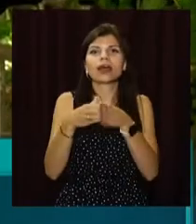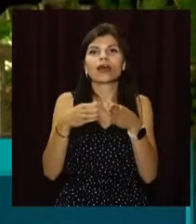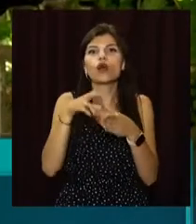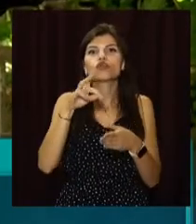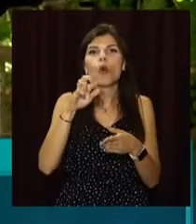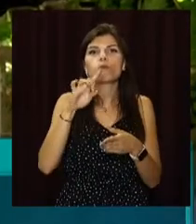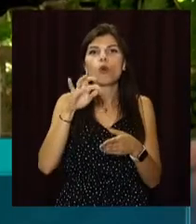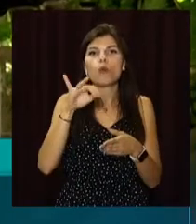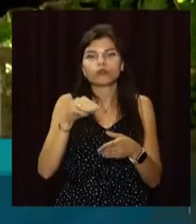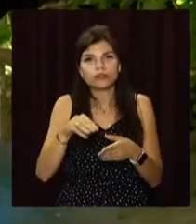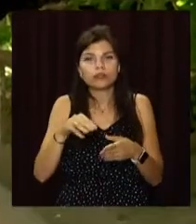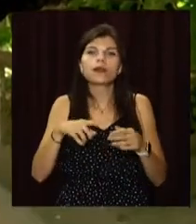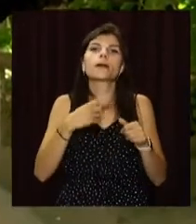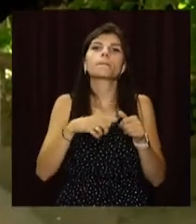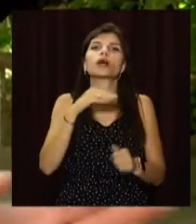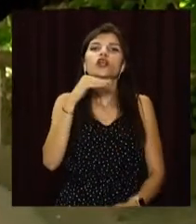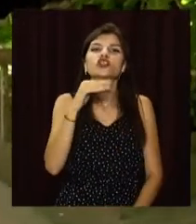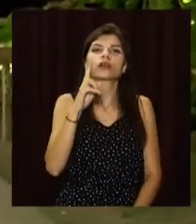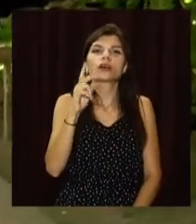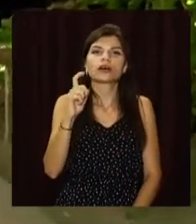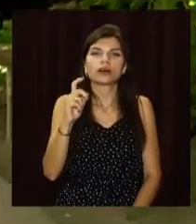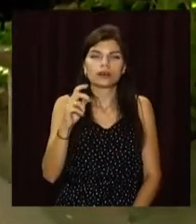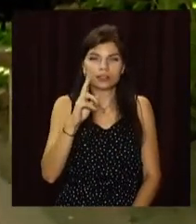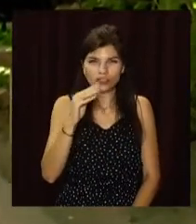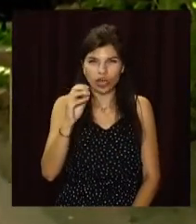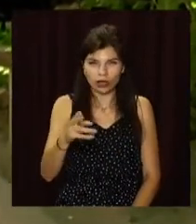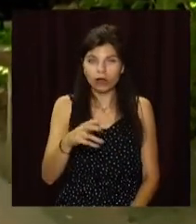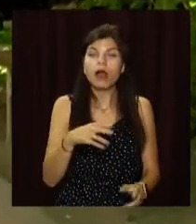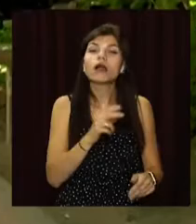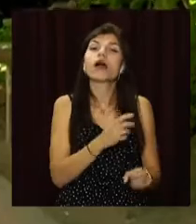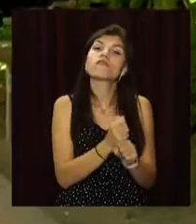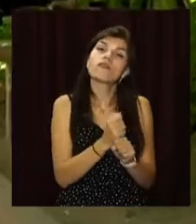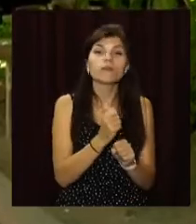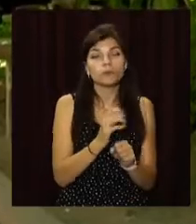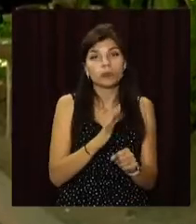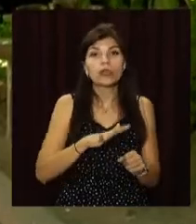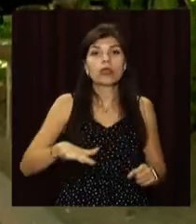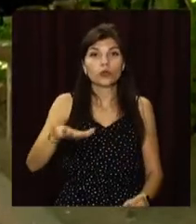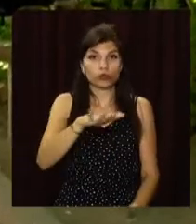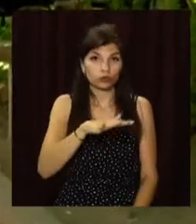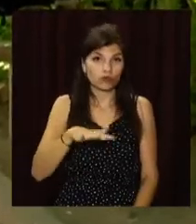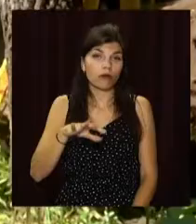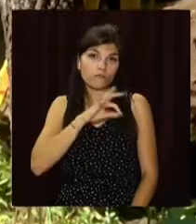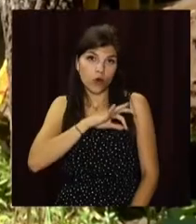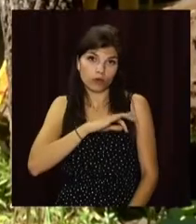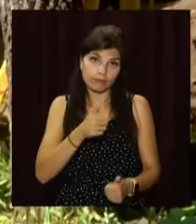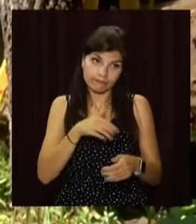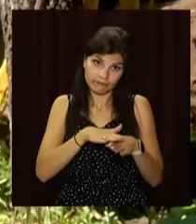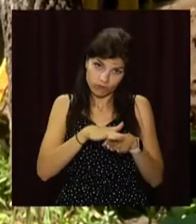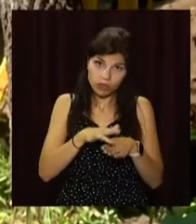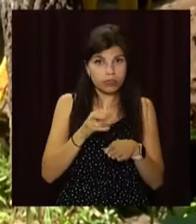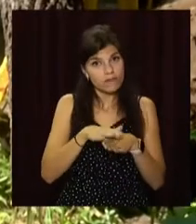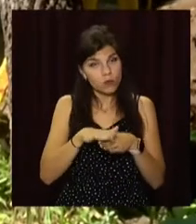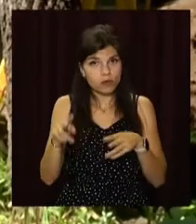подрядных организаций департамента ЖКХ, которые выполняют работы на территории общего пользования. Роботи з